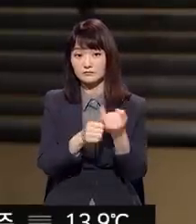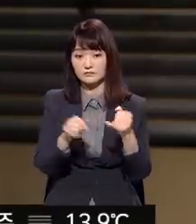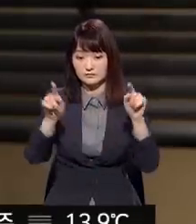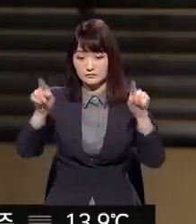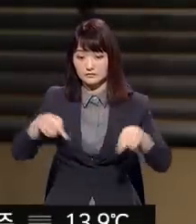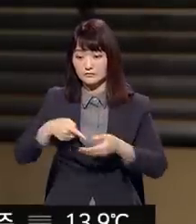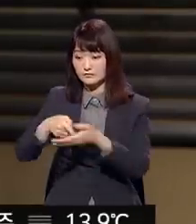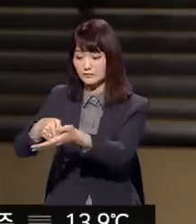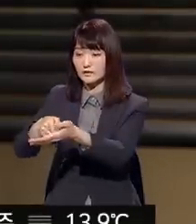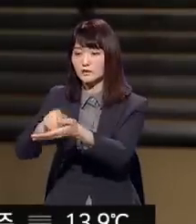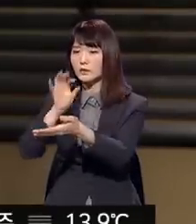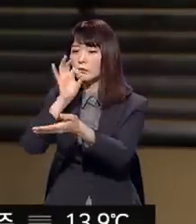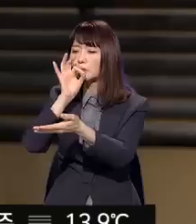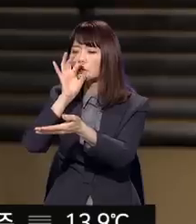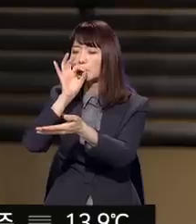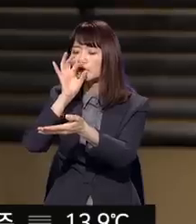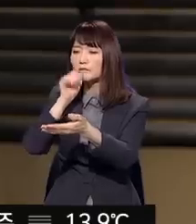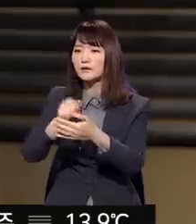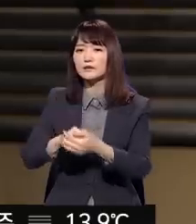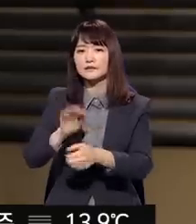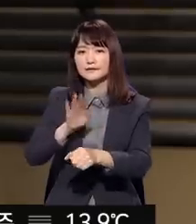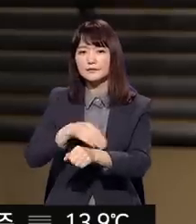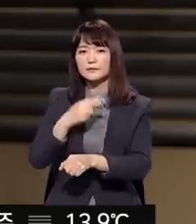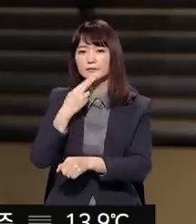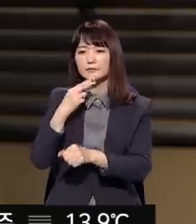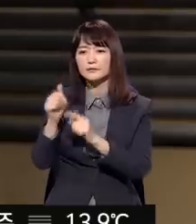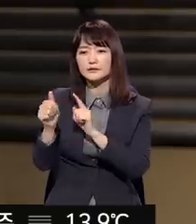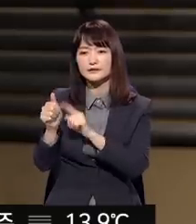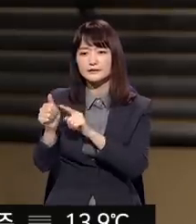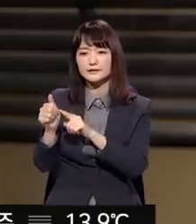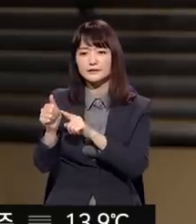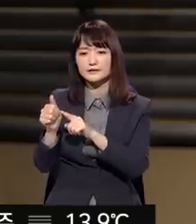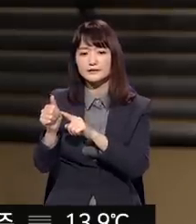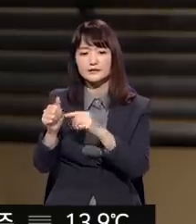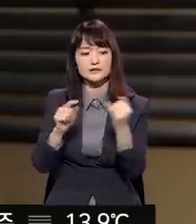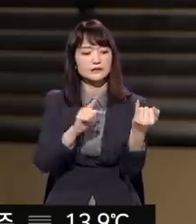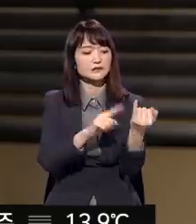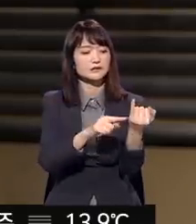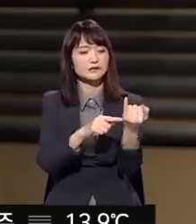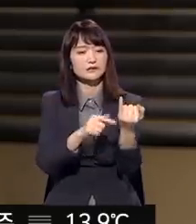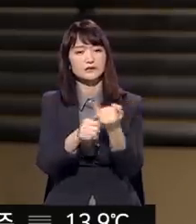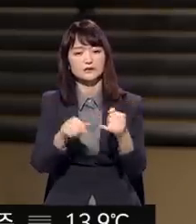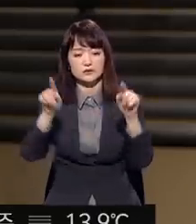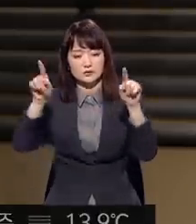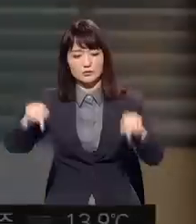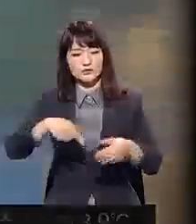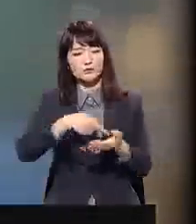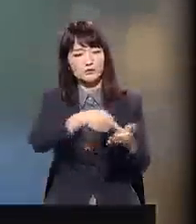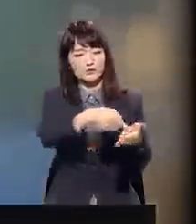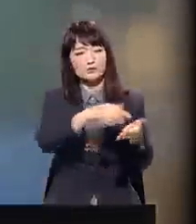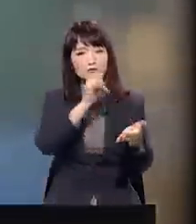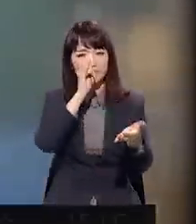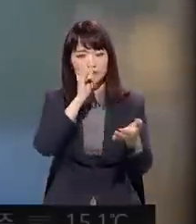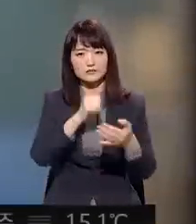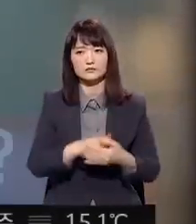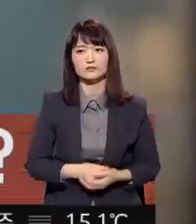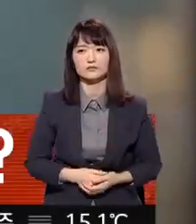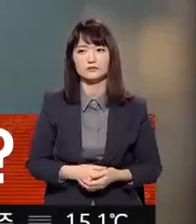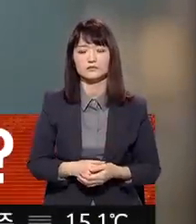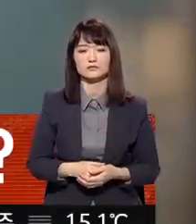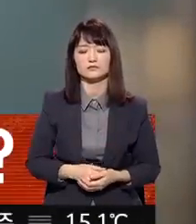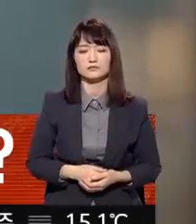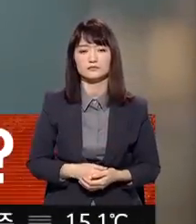청구할 수 없고요. 잘못하지 않은 사람이 잘못한 사람한테 이혼을 청구할 수 있는 게 유책주의인데 지금은 유책주의이긴